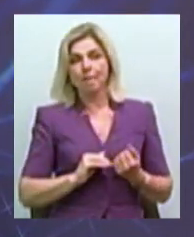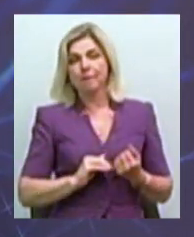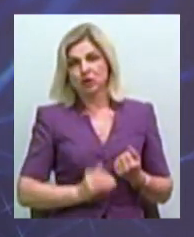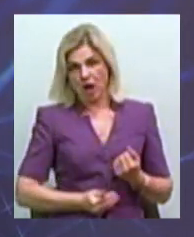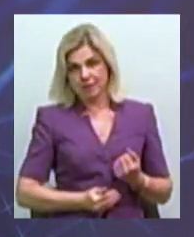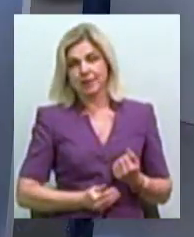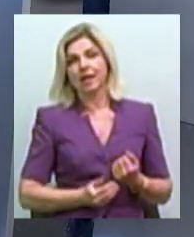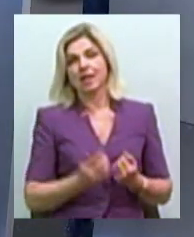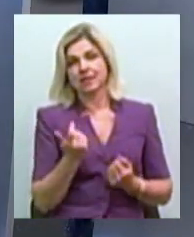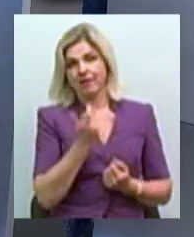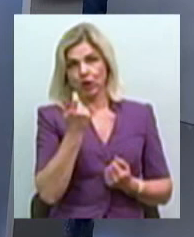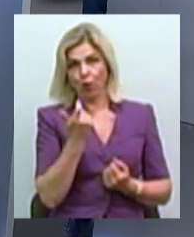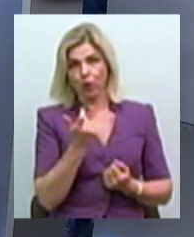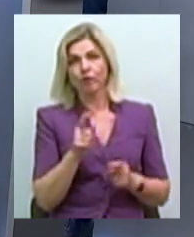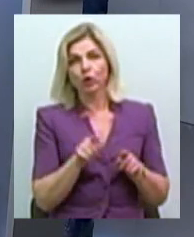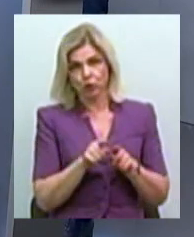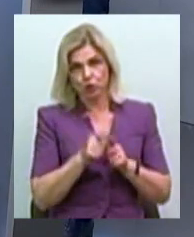теж зрозуміло.